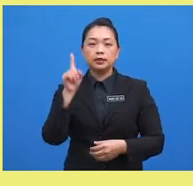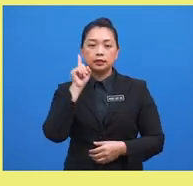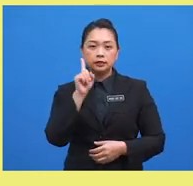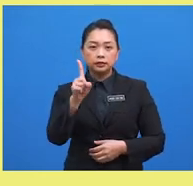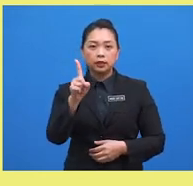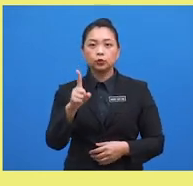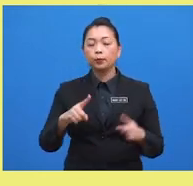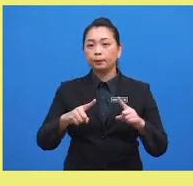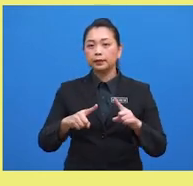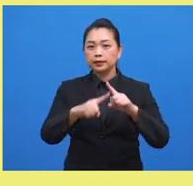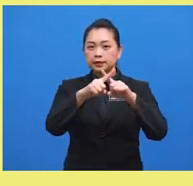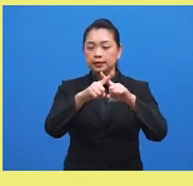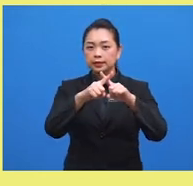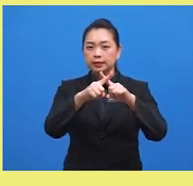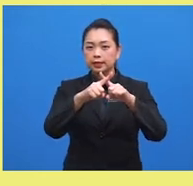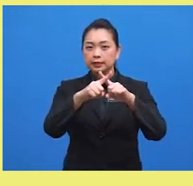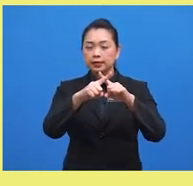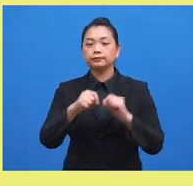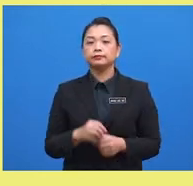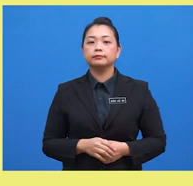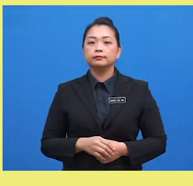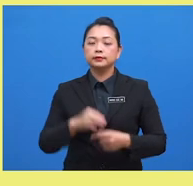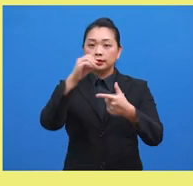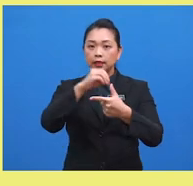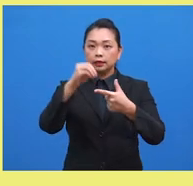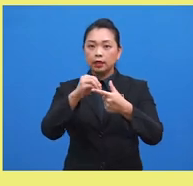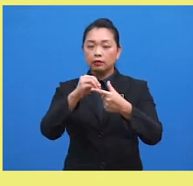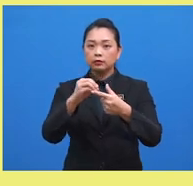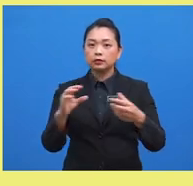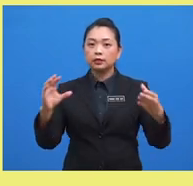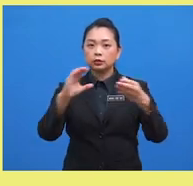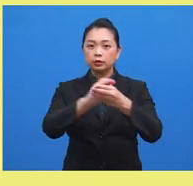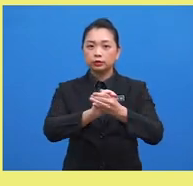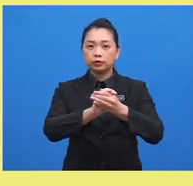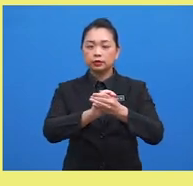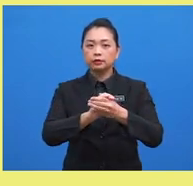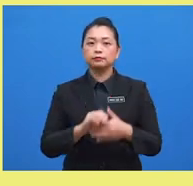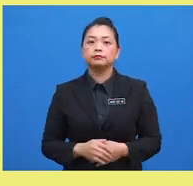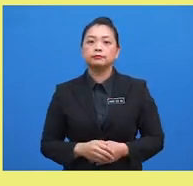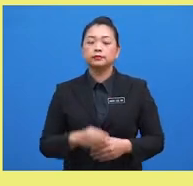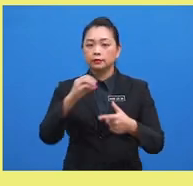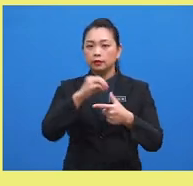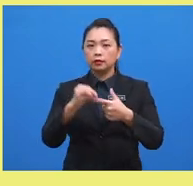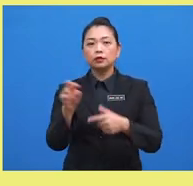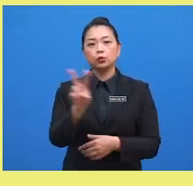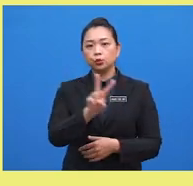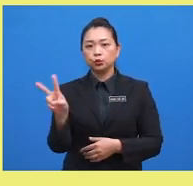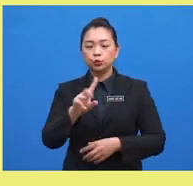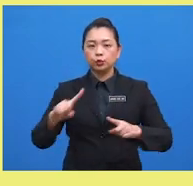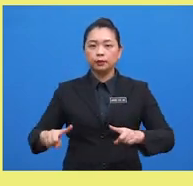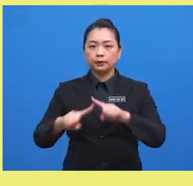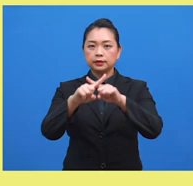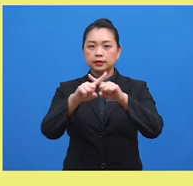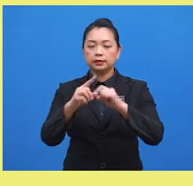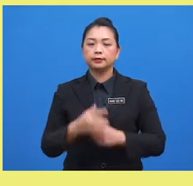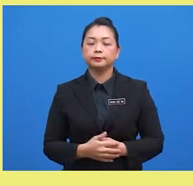bagi salah satu persilangan set atau kesatuan set atau